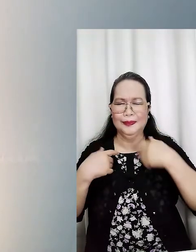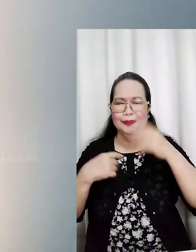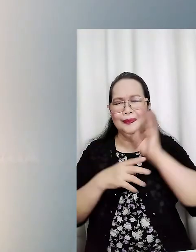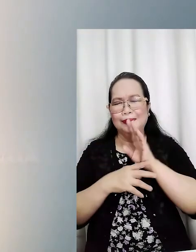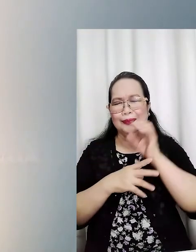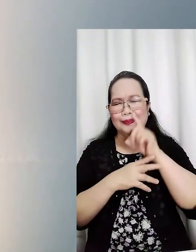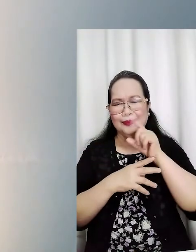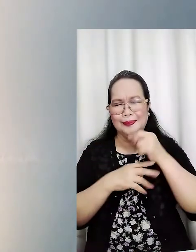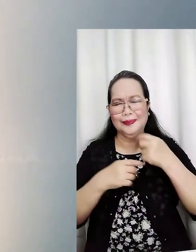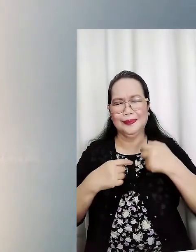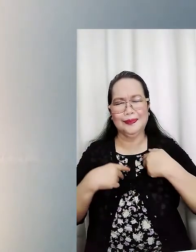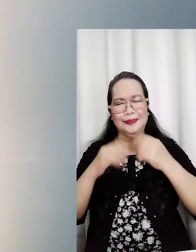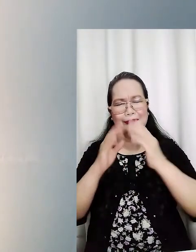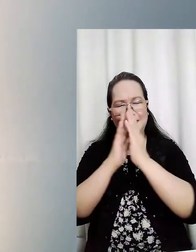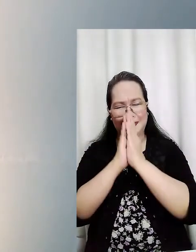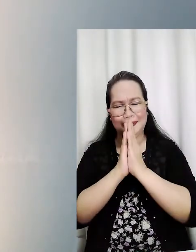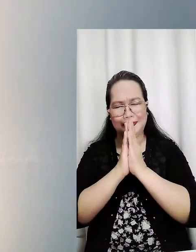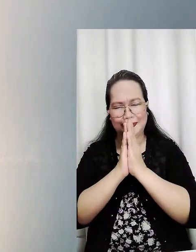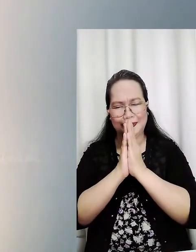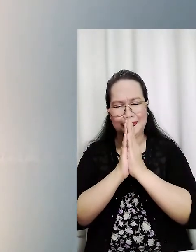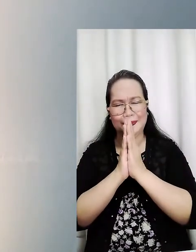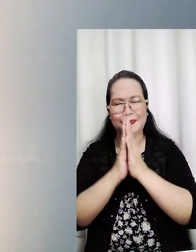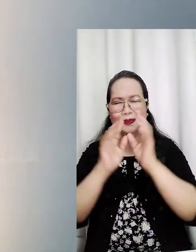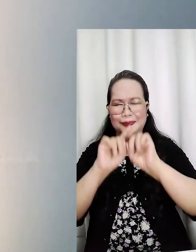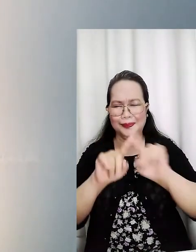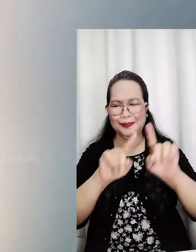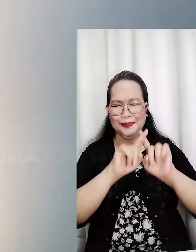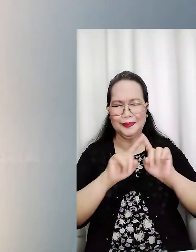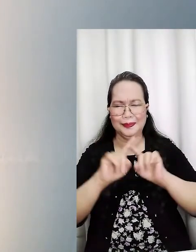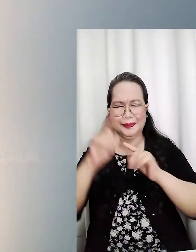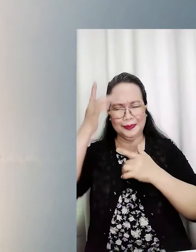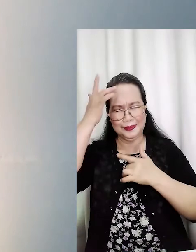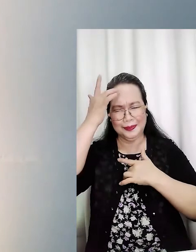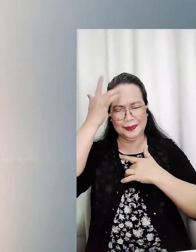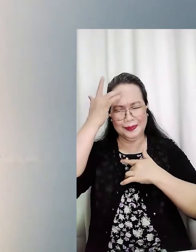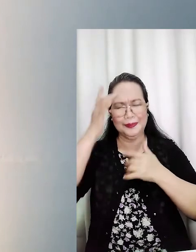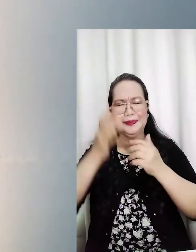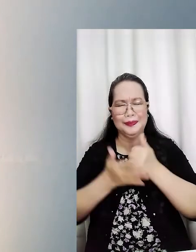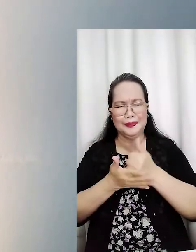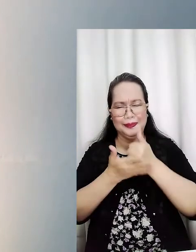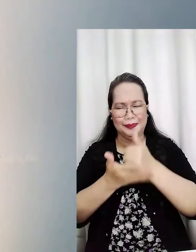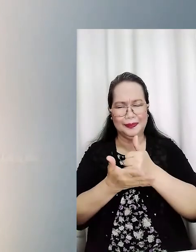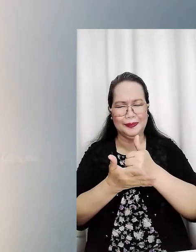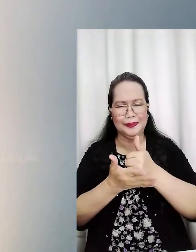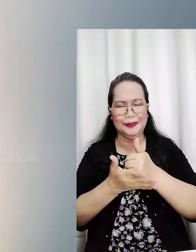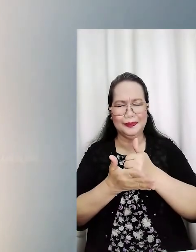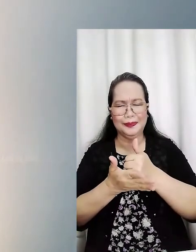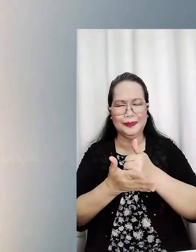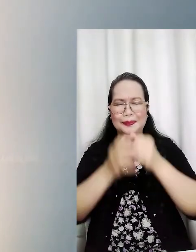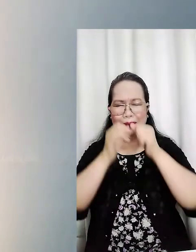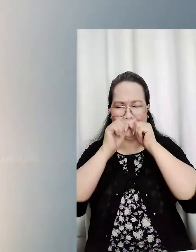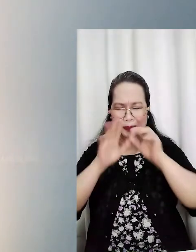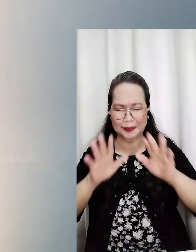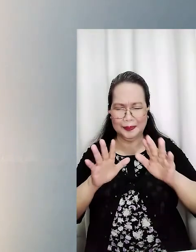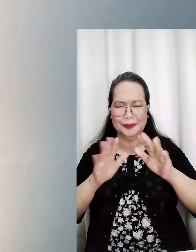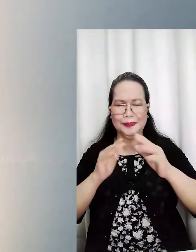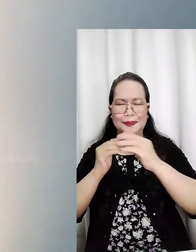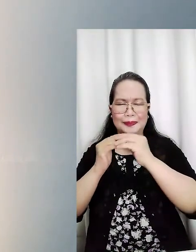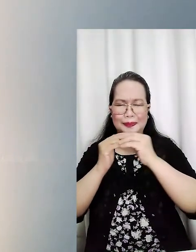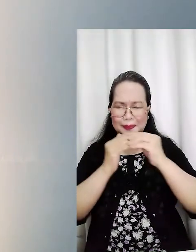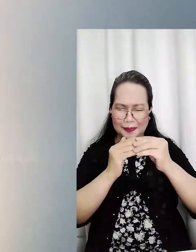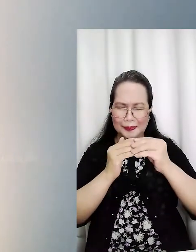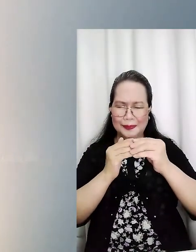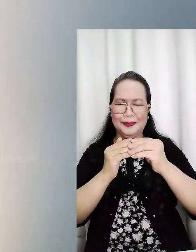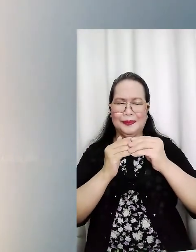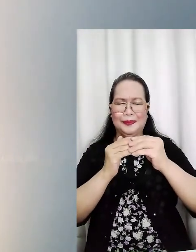aming kapatiran ay aming pong pinapanalangin dahil sa iba't ibang mga karamdaman. So Lord, we pray that you bless them and guide